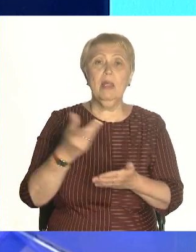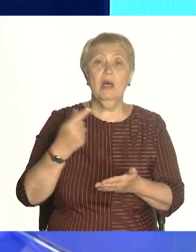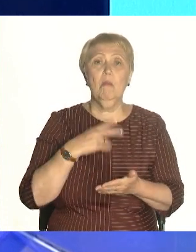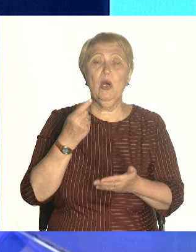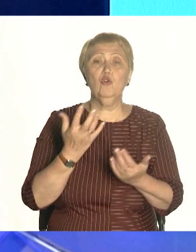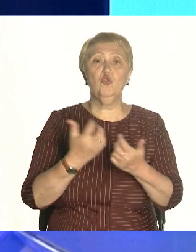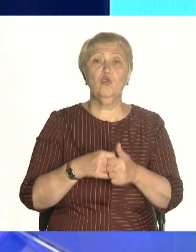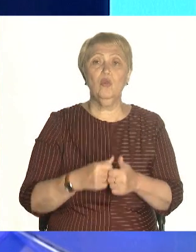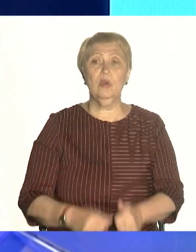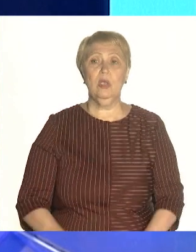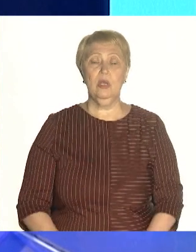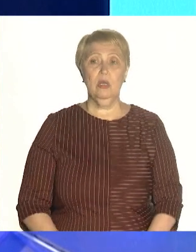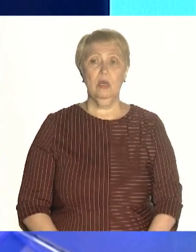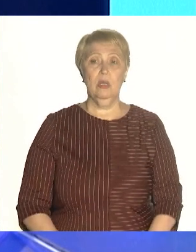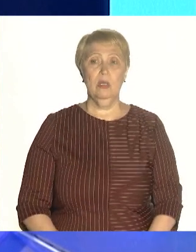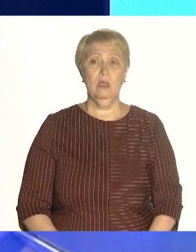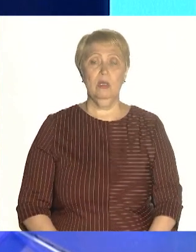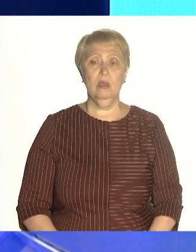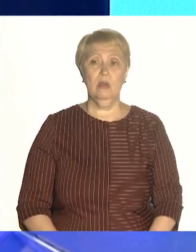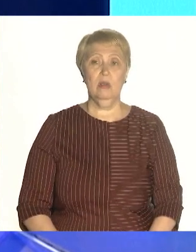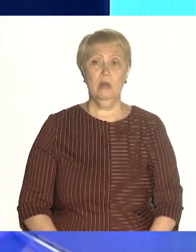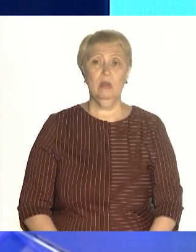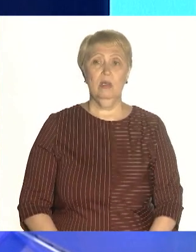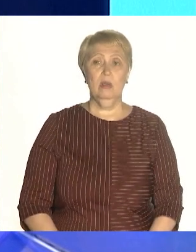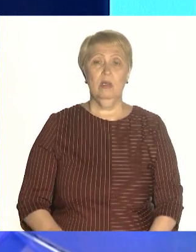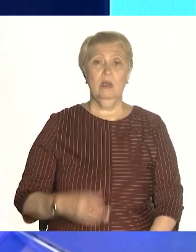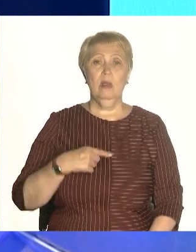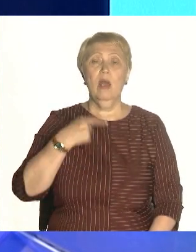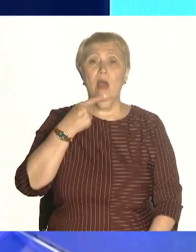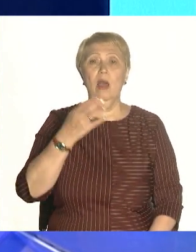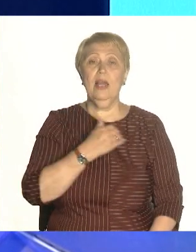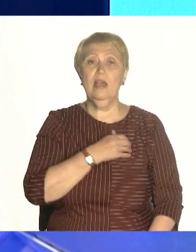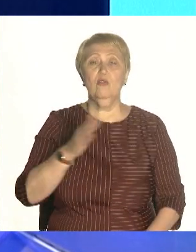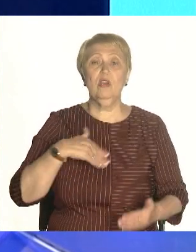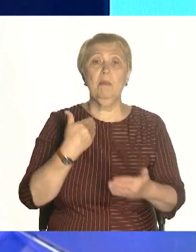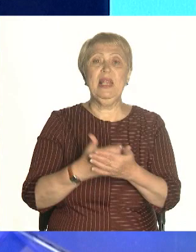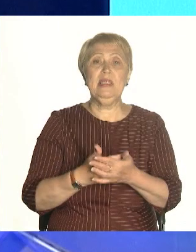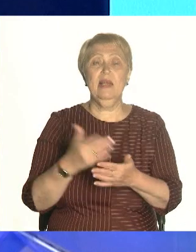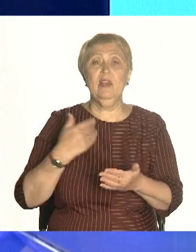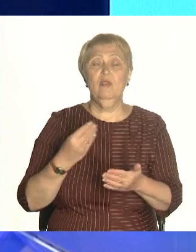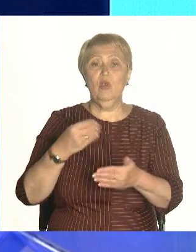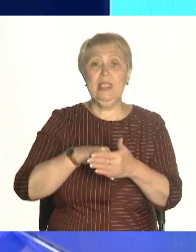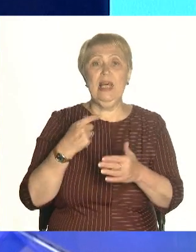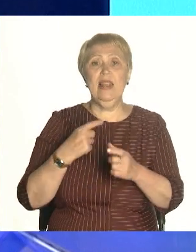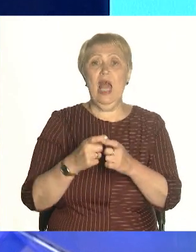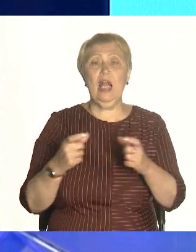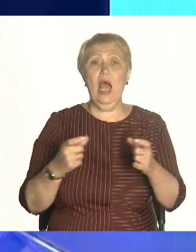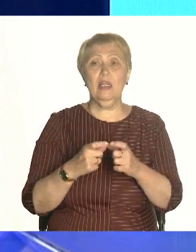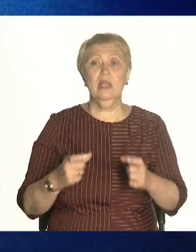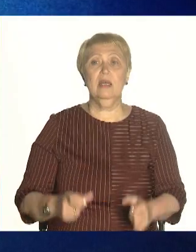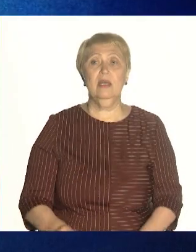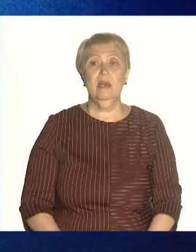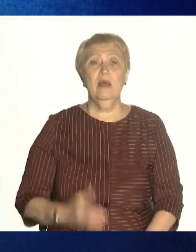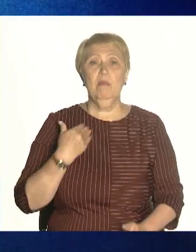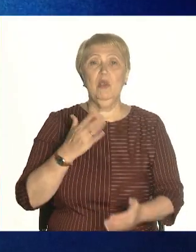ну, соответственно, следующий разговор был бы уже там, а предоставьте, значит, данные карты, куда вам эту переплату мы вернуть. Мы вам вернем.